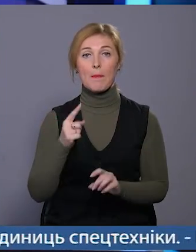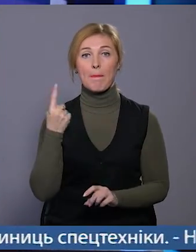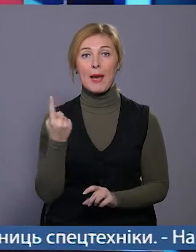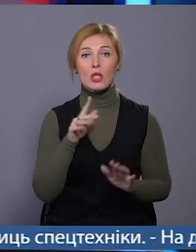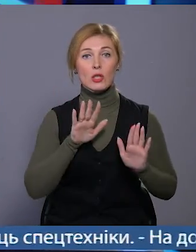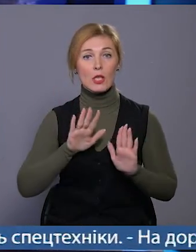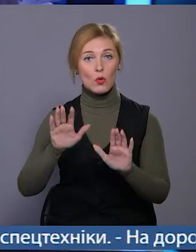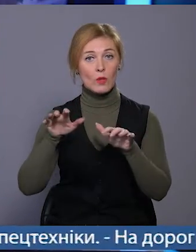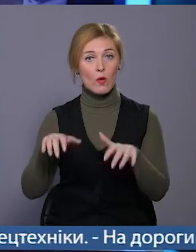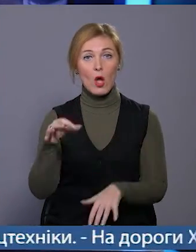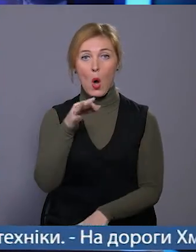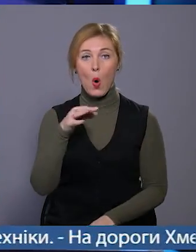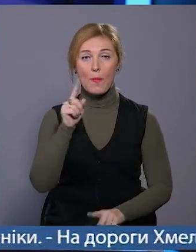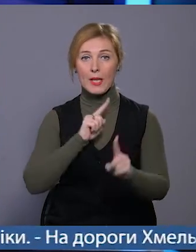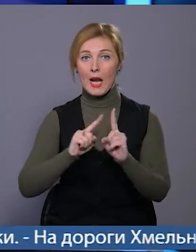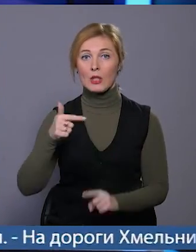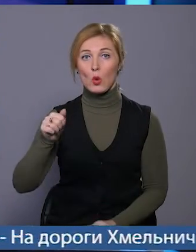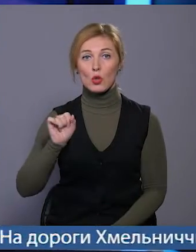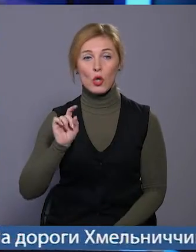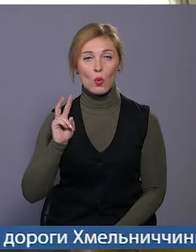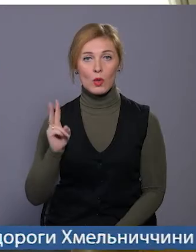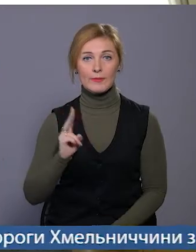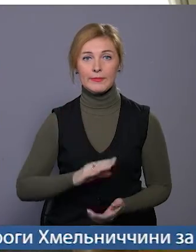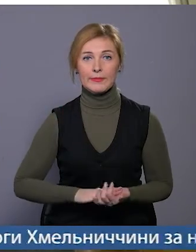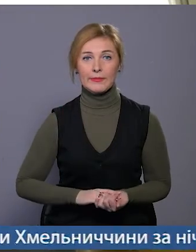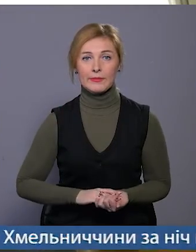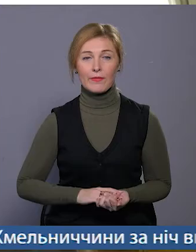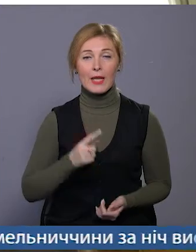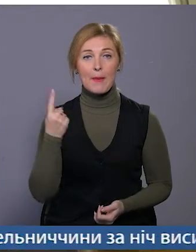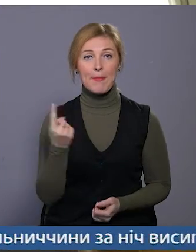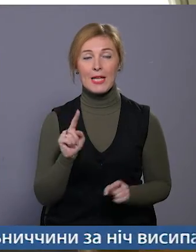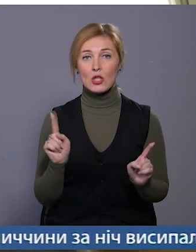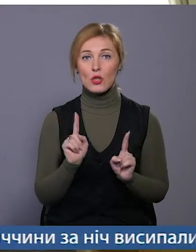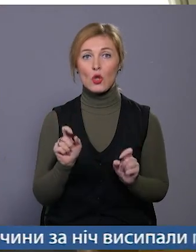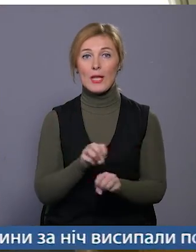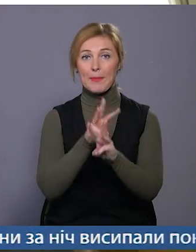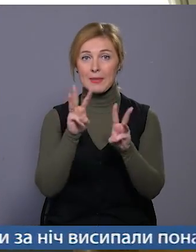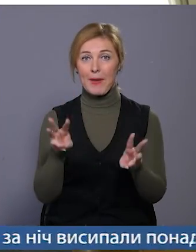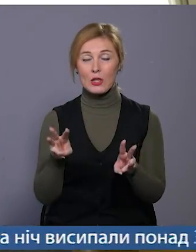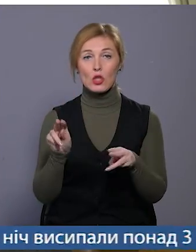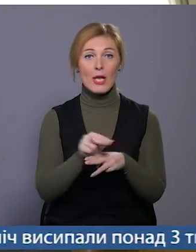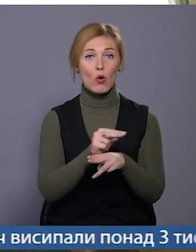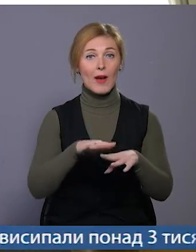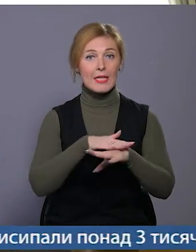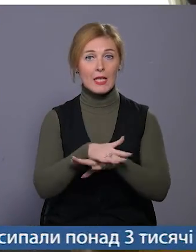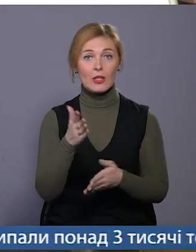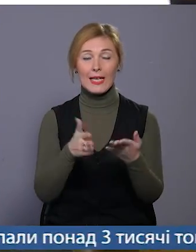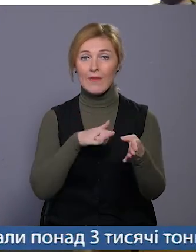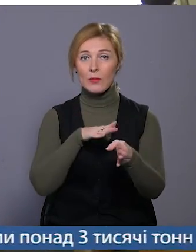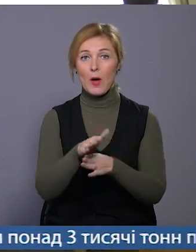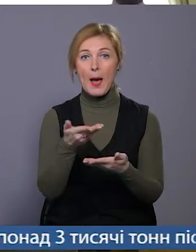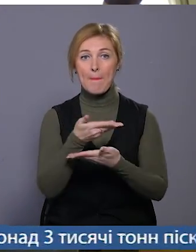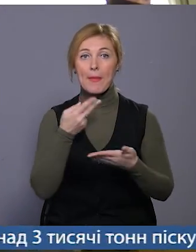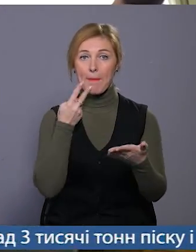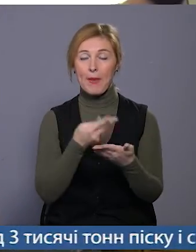перший заступник голови облради Володимир Гончарук. Перше, щоб забезпечити регулювання ринку, яке відбувається, бо ми бачимо,